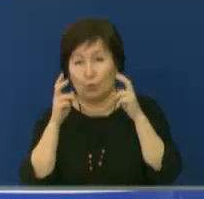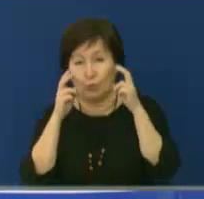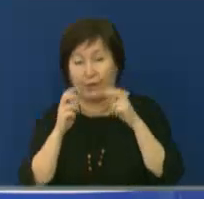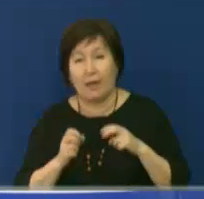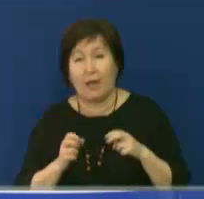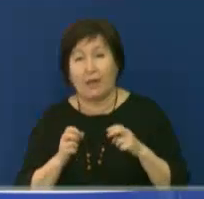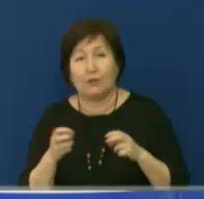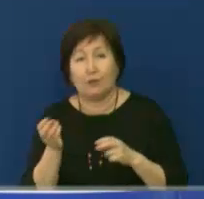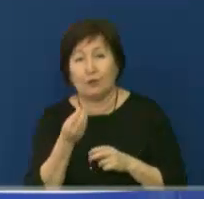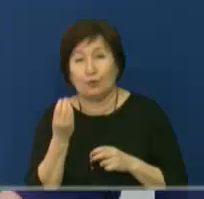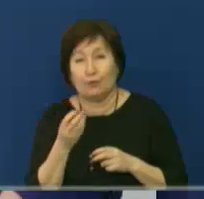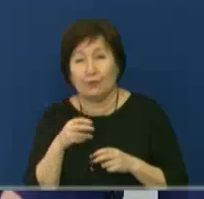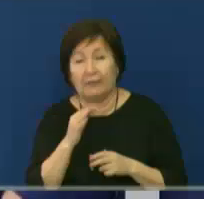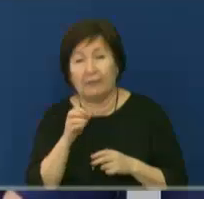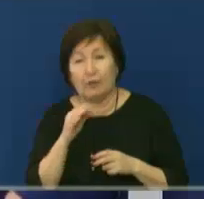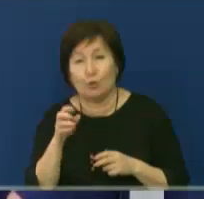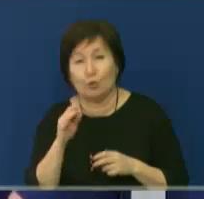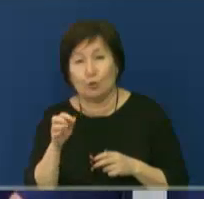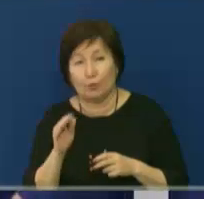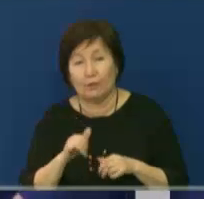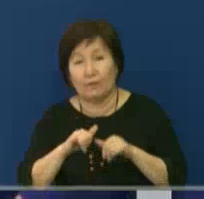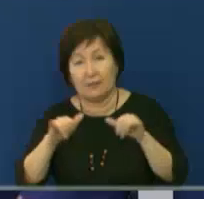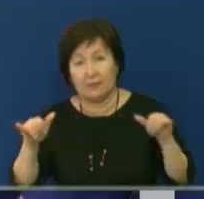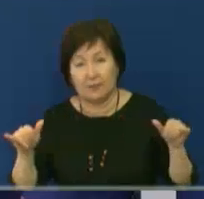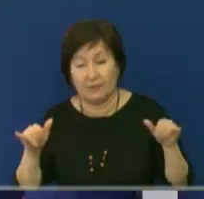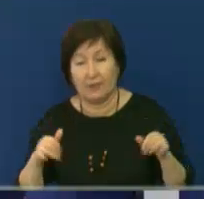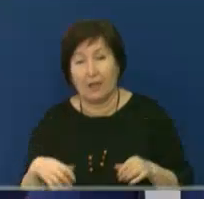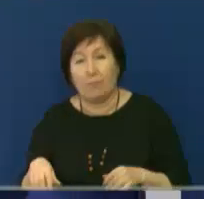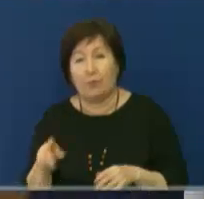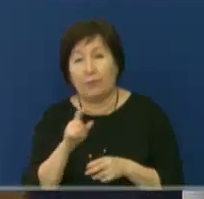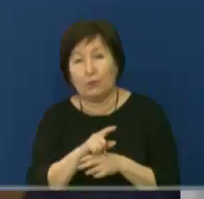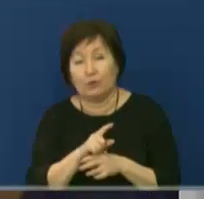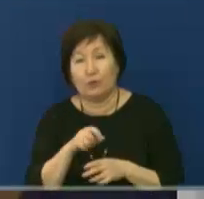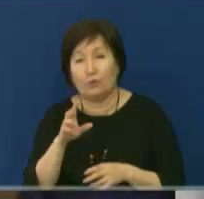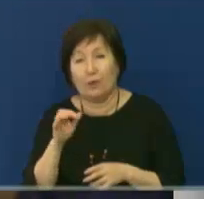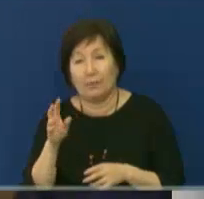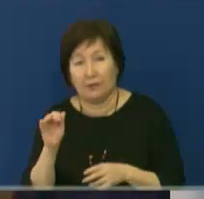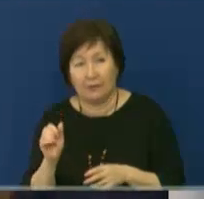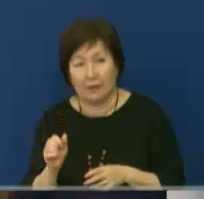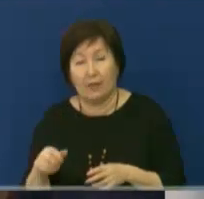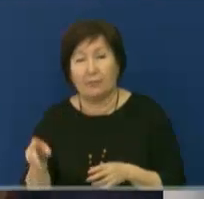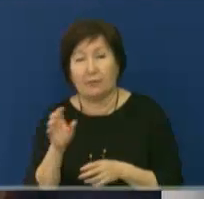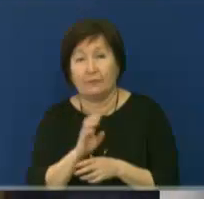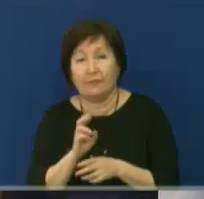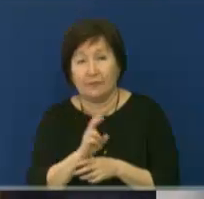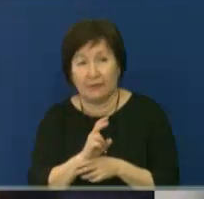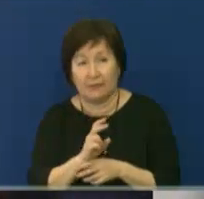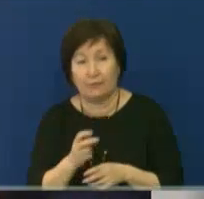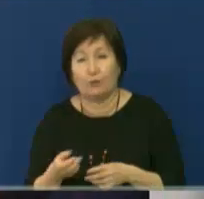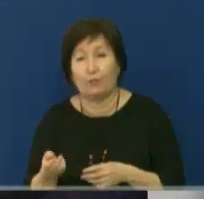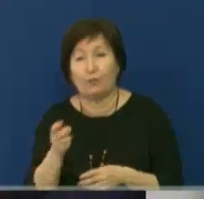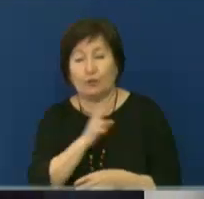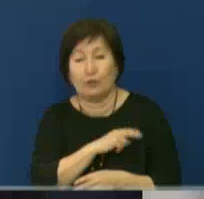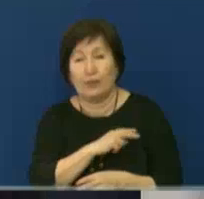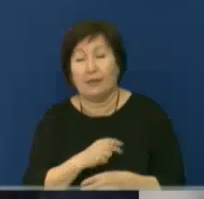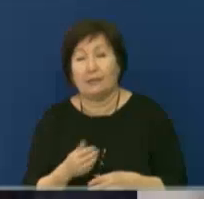болды. Министр үкімет басшысы Асқар Маминнің тапсырмасы бойынша ауыл ел бесігі жобасының іске асырылу барысын көру мақсатында